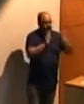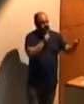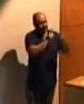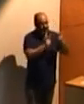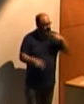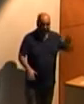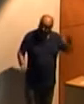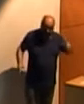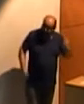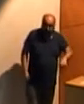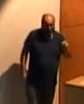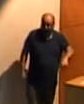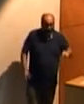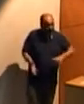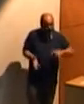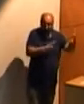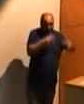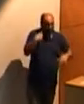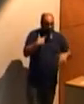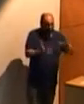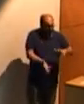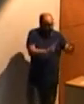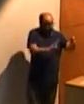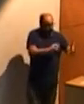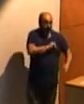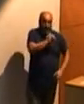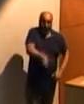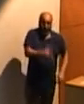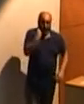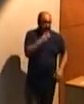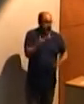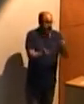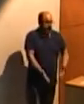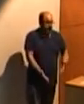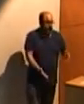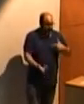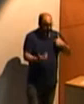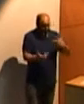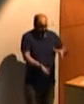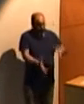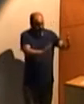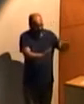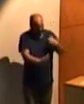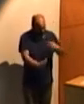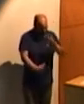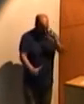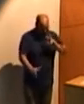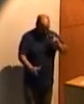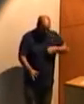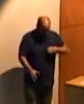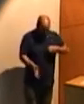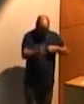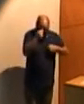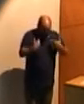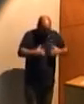c'est inévitable car en effet le transhumanisme c'est une connaissance de l'homme par l'homme la volonté de se connaître soi de se connaître intimement de connaître